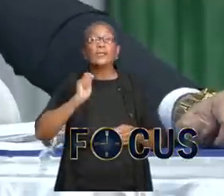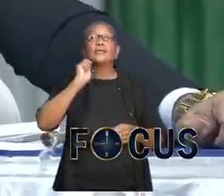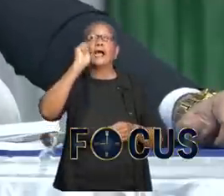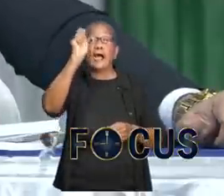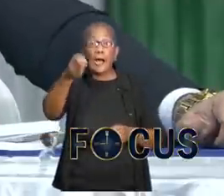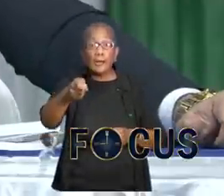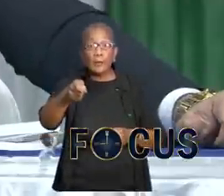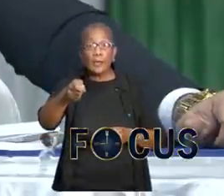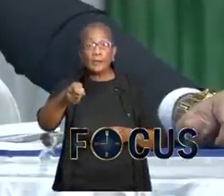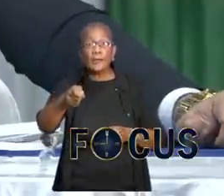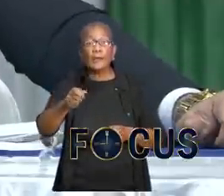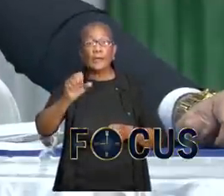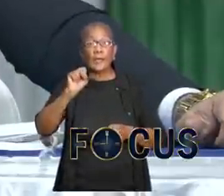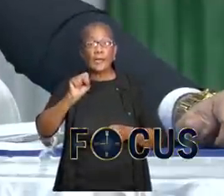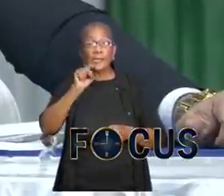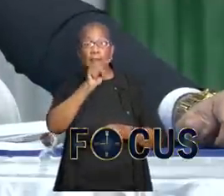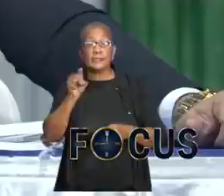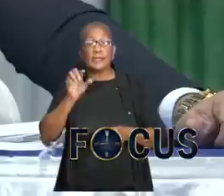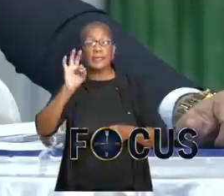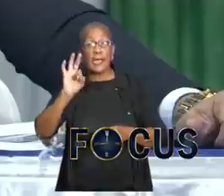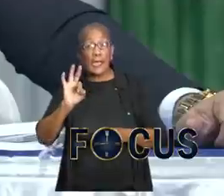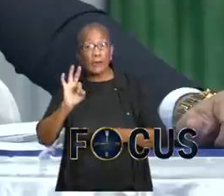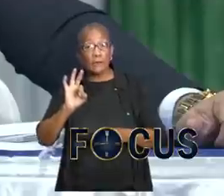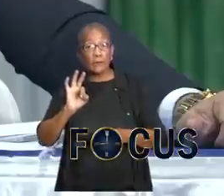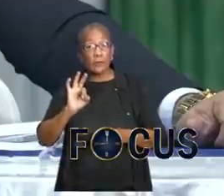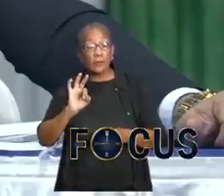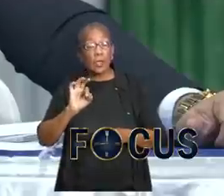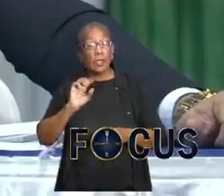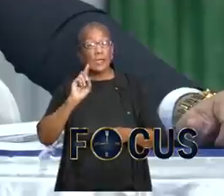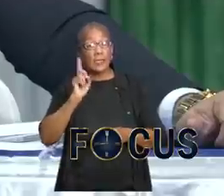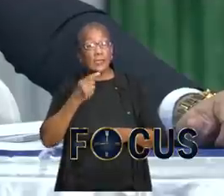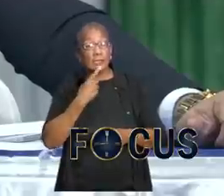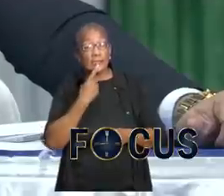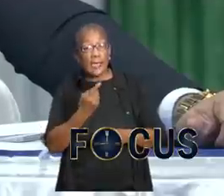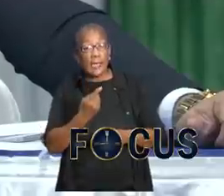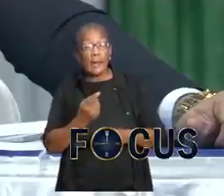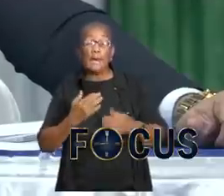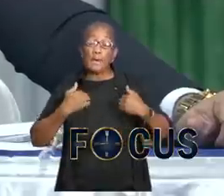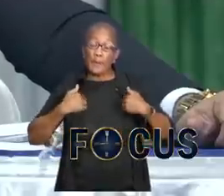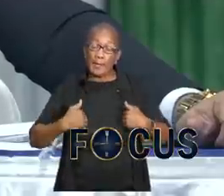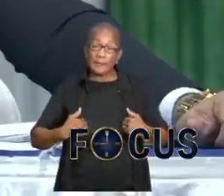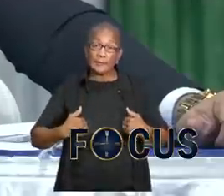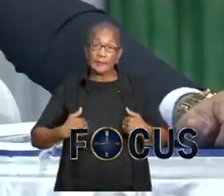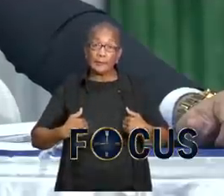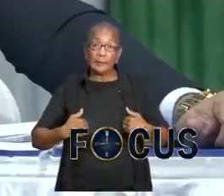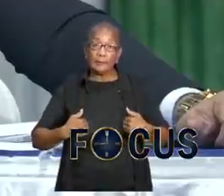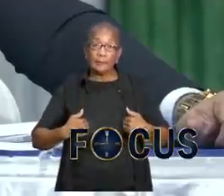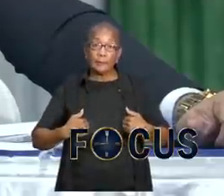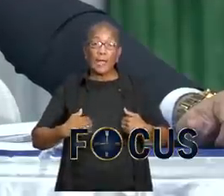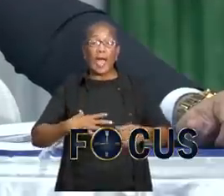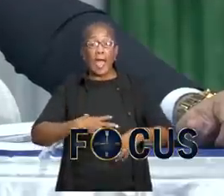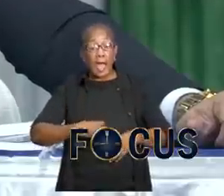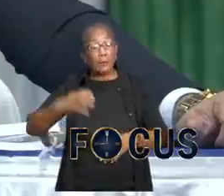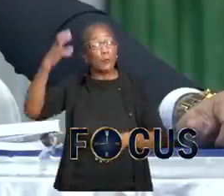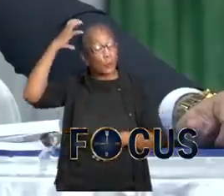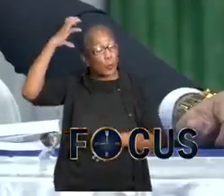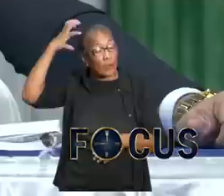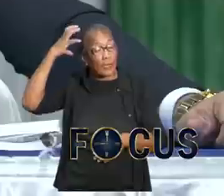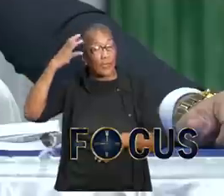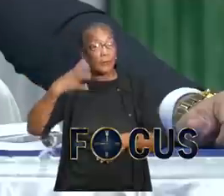van de basiszorgkantoren. Nogmaals, ik benadruk, de mensen die in nood zitten en hulp nodig